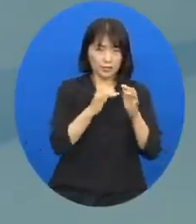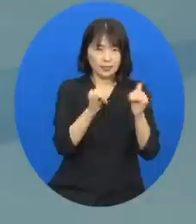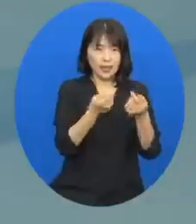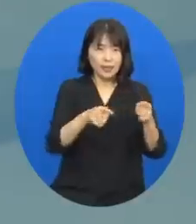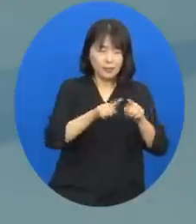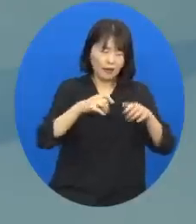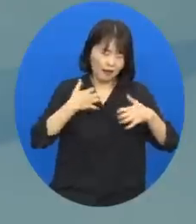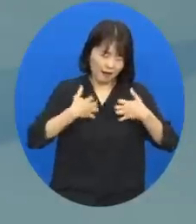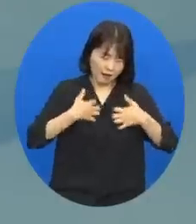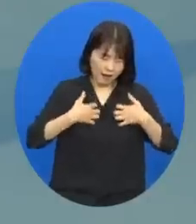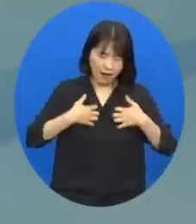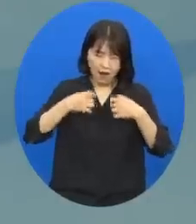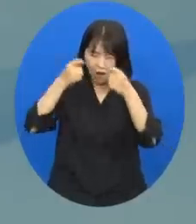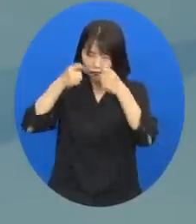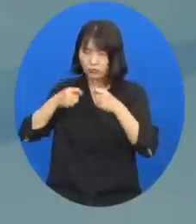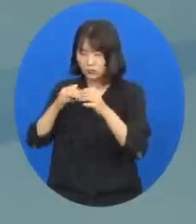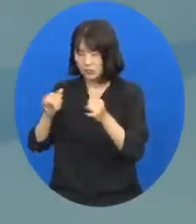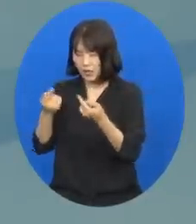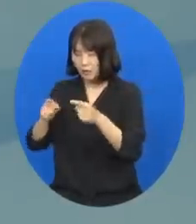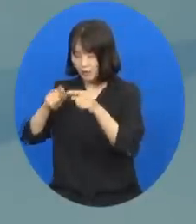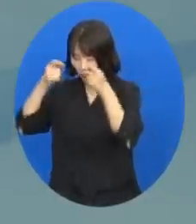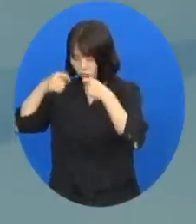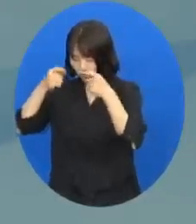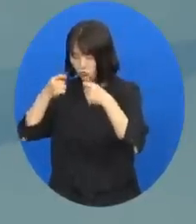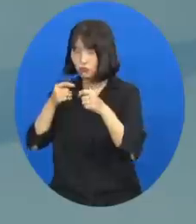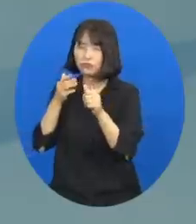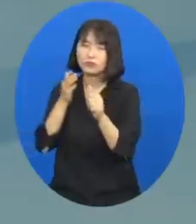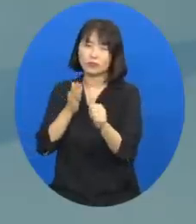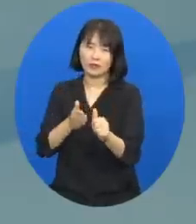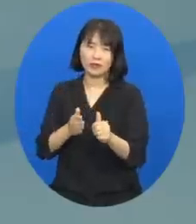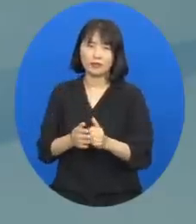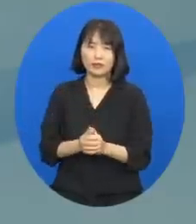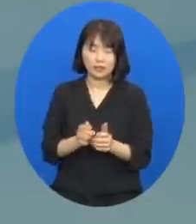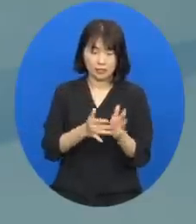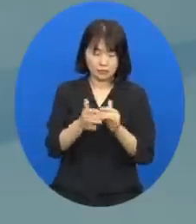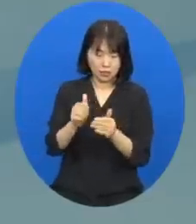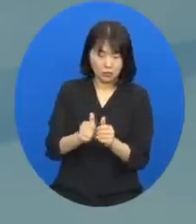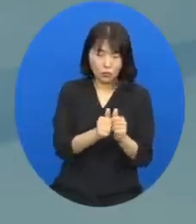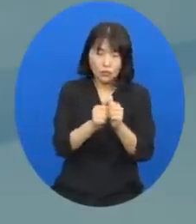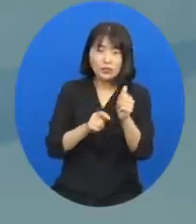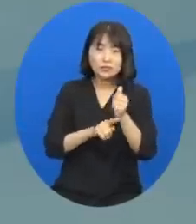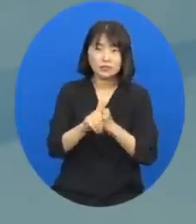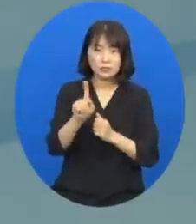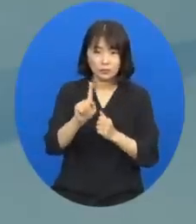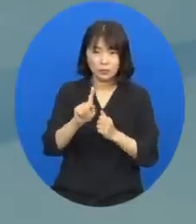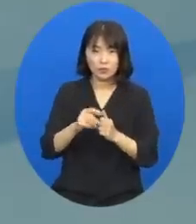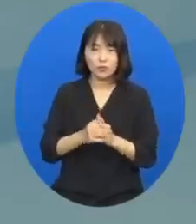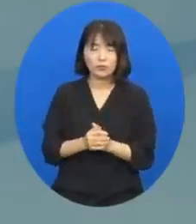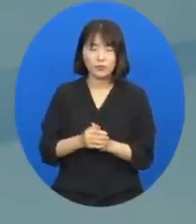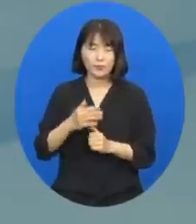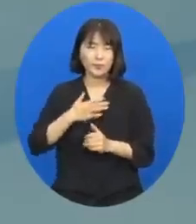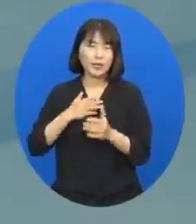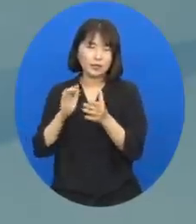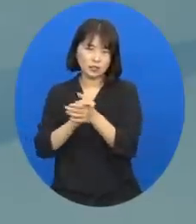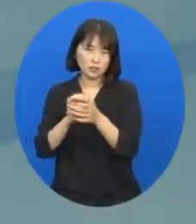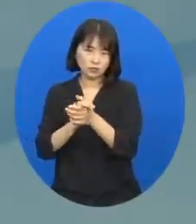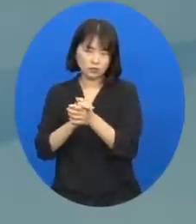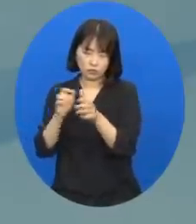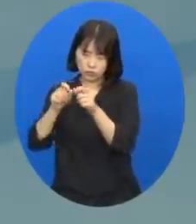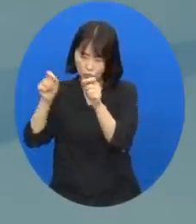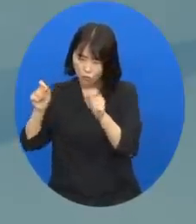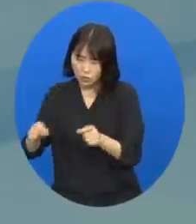울라 는 것입니다 예수님과 동행 한다는 것은 다른 것이 아니에요 내 친구가 동료가